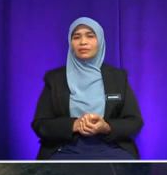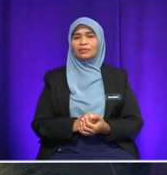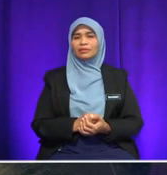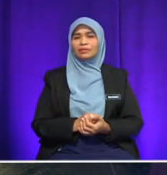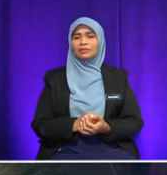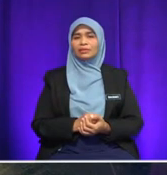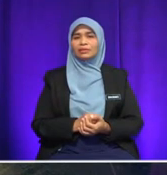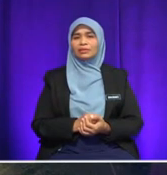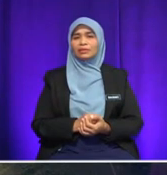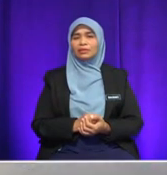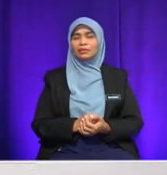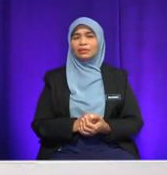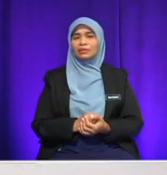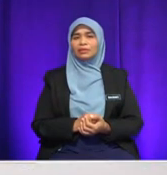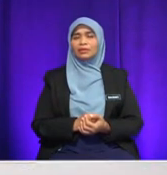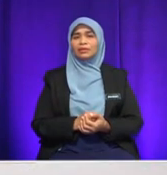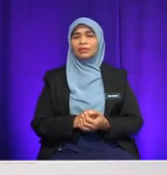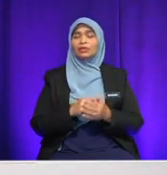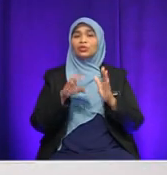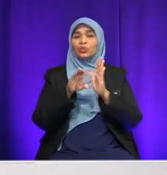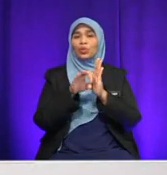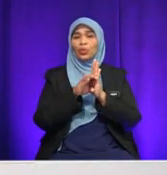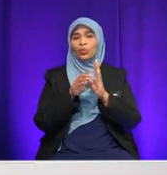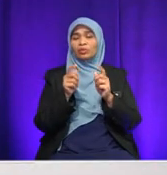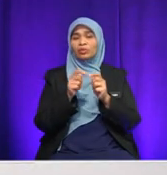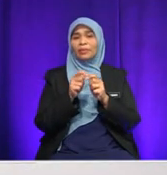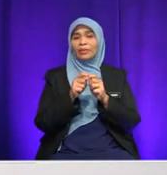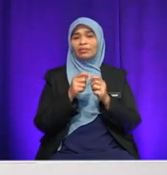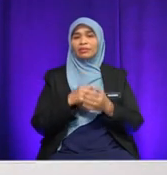Simili macam bak, seperti